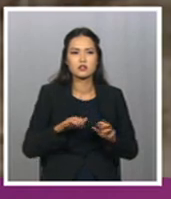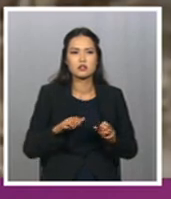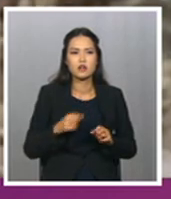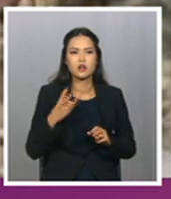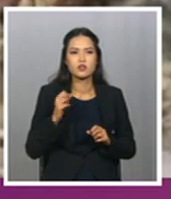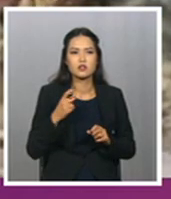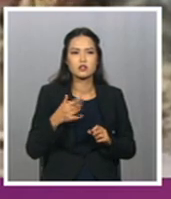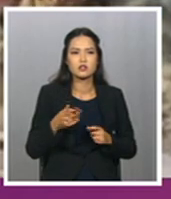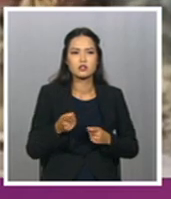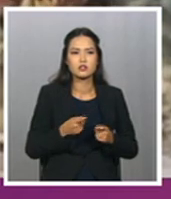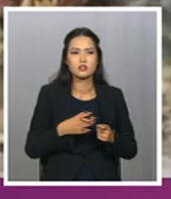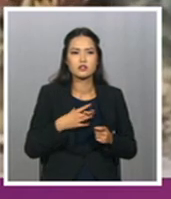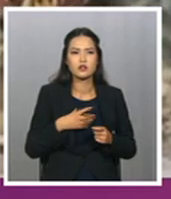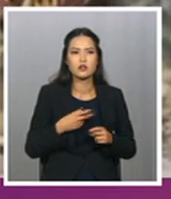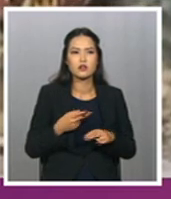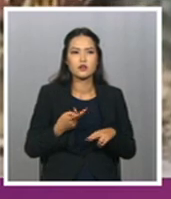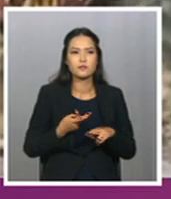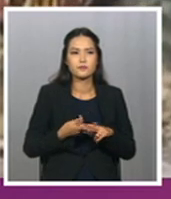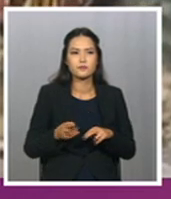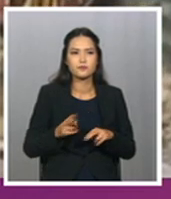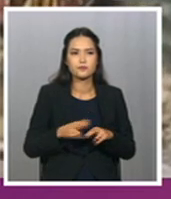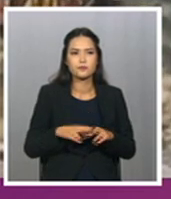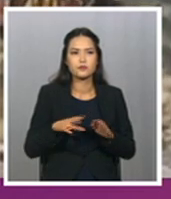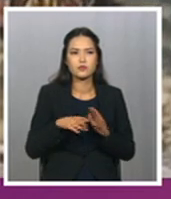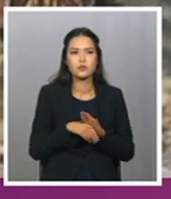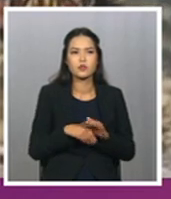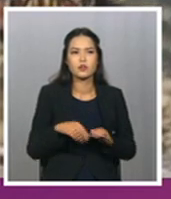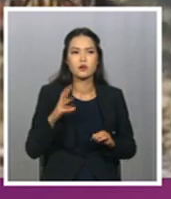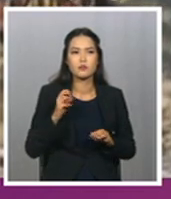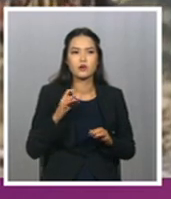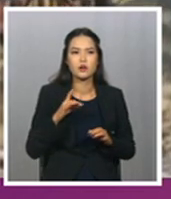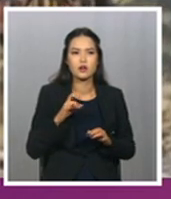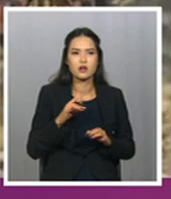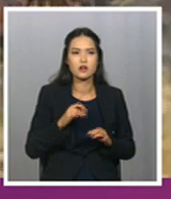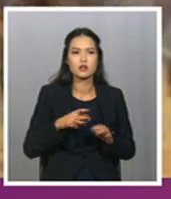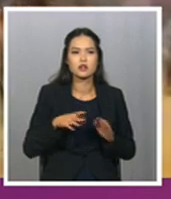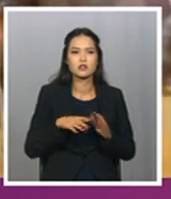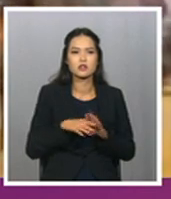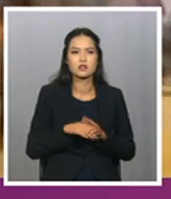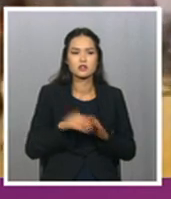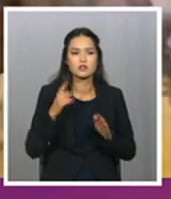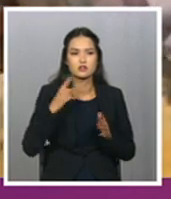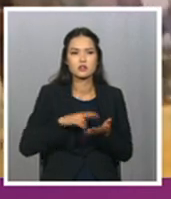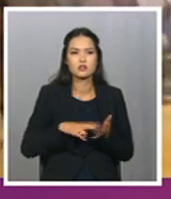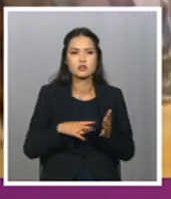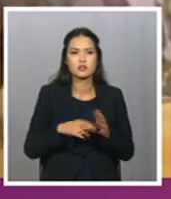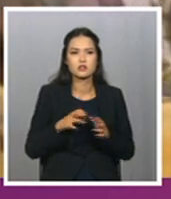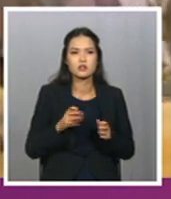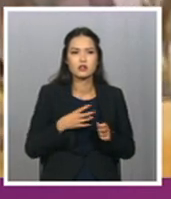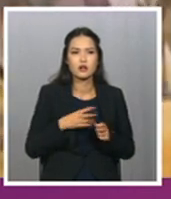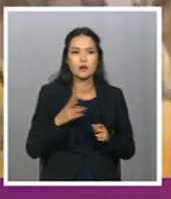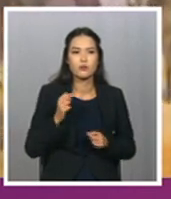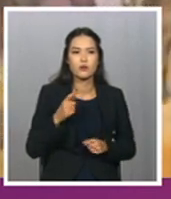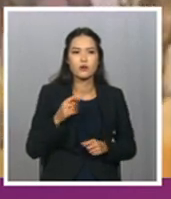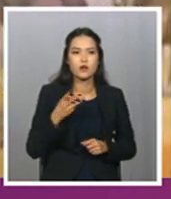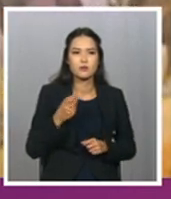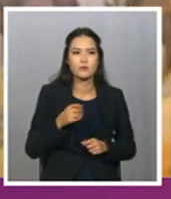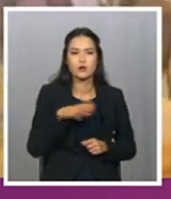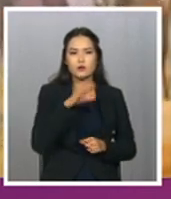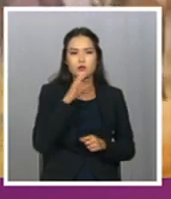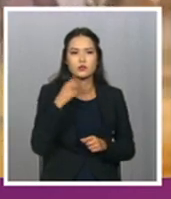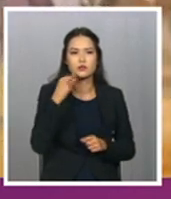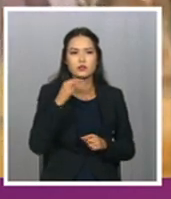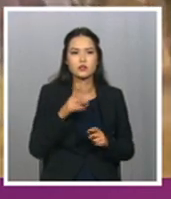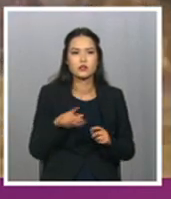бағындырды. Ханның сенімді сардары Мұқалы Жалайыр Цин мемлекетіне жорық жасады. Бейжіңді алды, солтүстік Қытай түгіл Шыңғыс